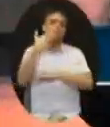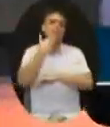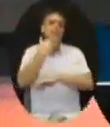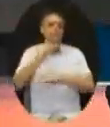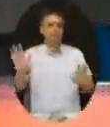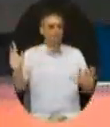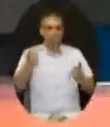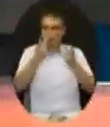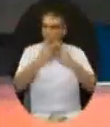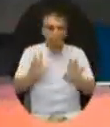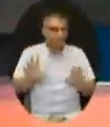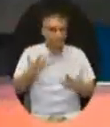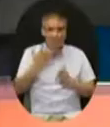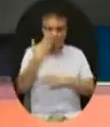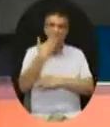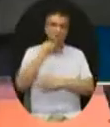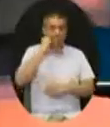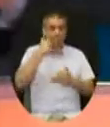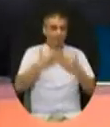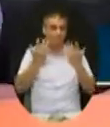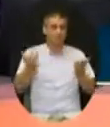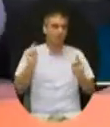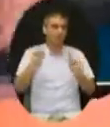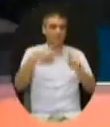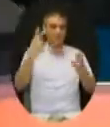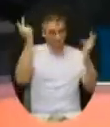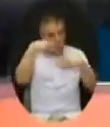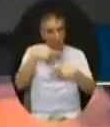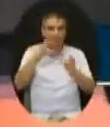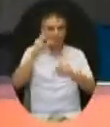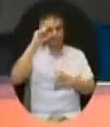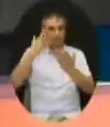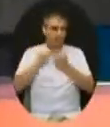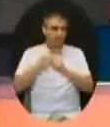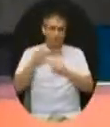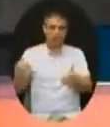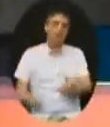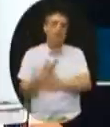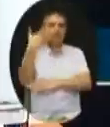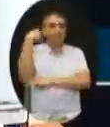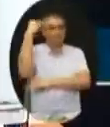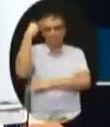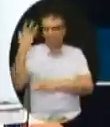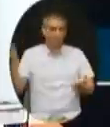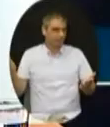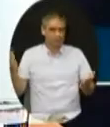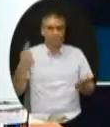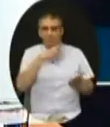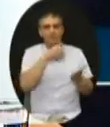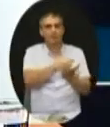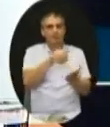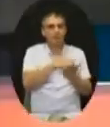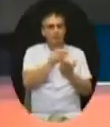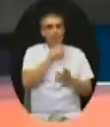ישראל. ולא משנה אם מדינת ישראל מחר בבוקר תגיע להסכם עם אבו מאזן על הקמת מדינה פלסטינית, הם